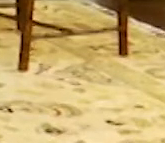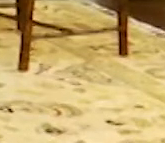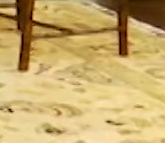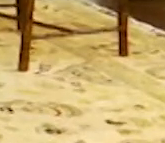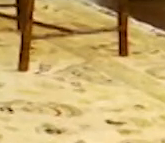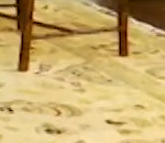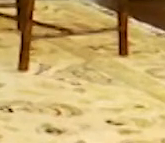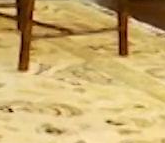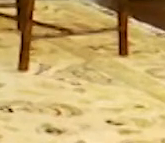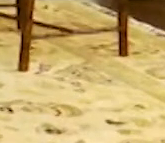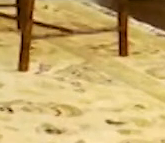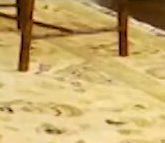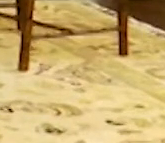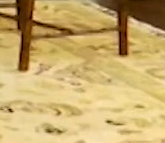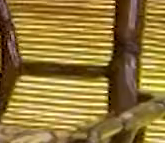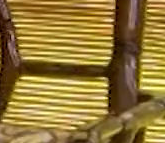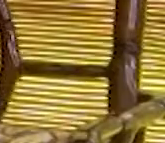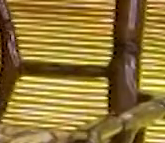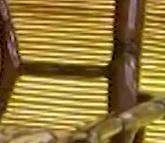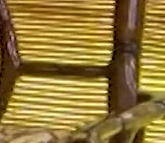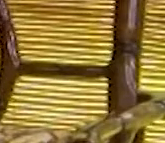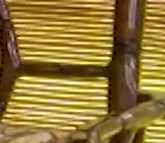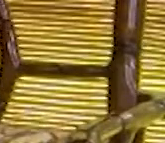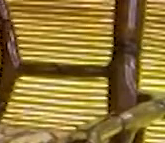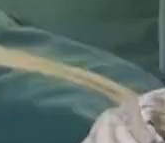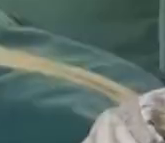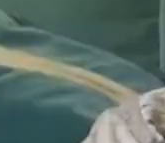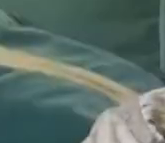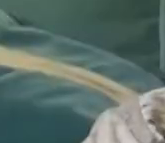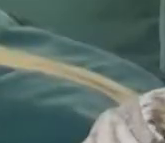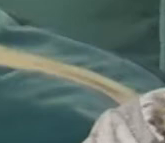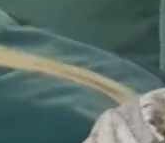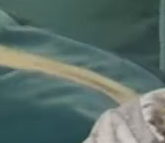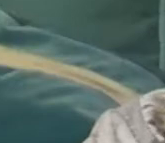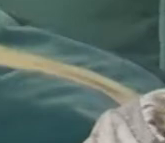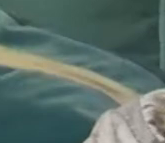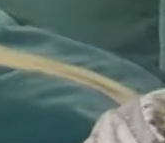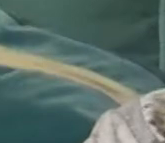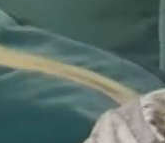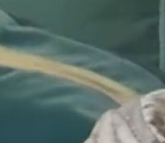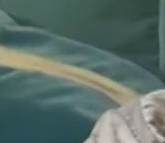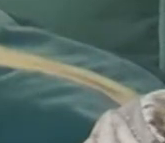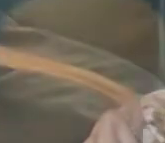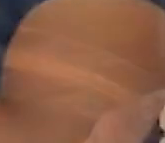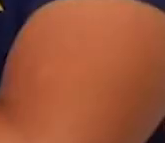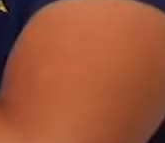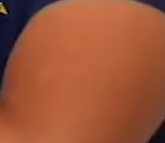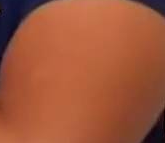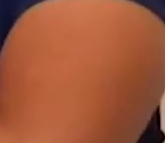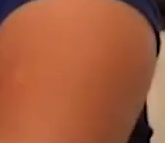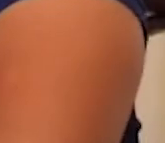dengan bersilaturahim melalui virtual. Jadi nanti ada video call, ada Zoom, terus kita